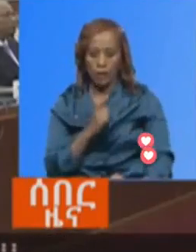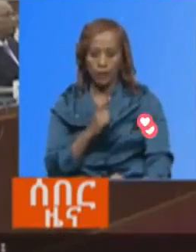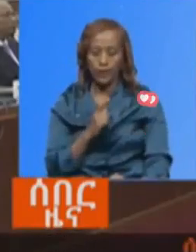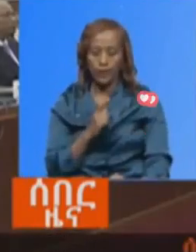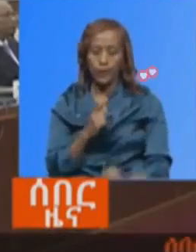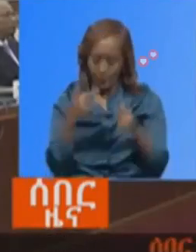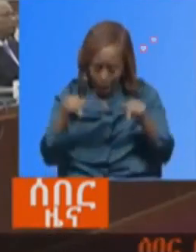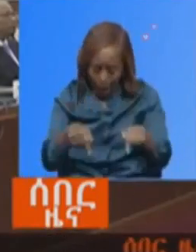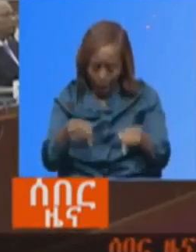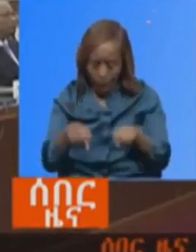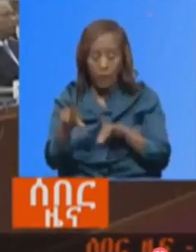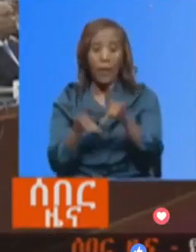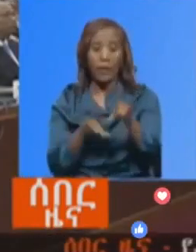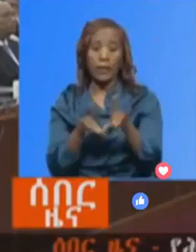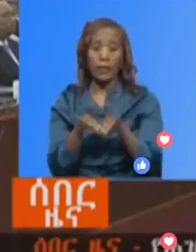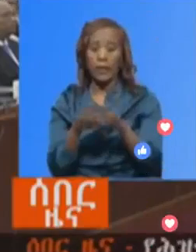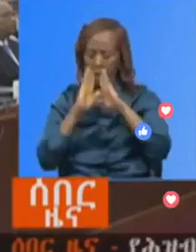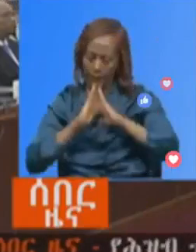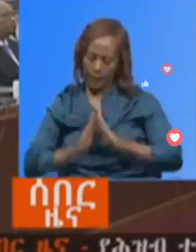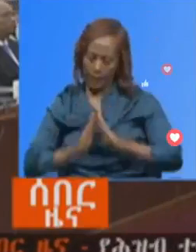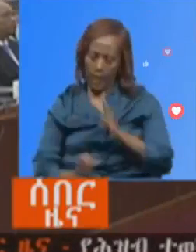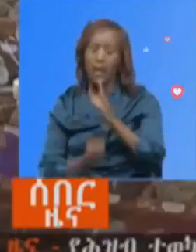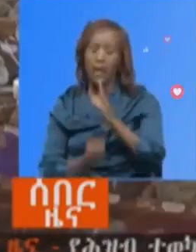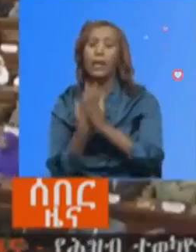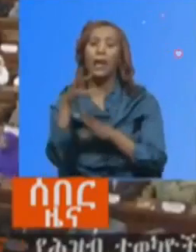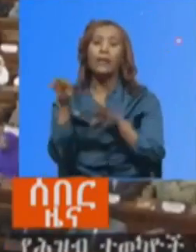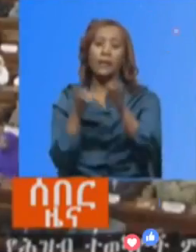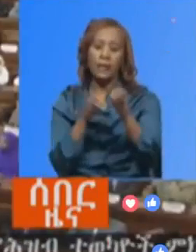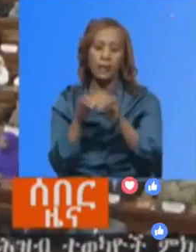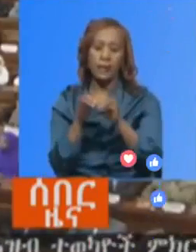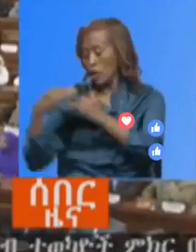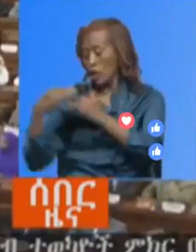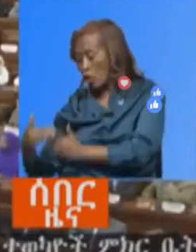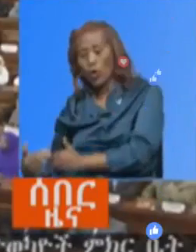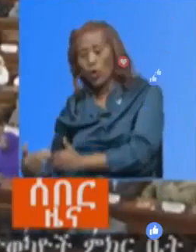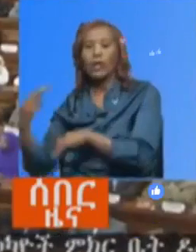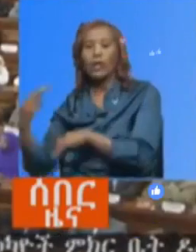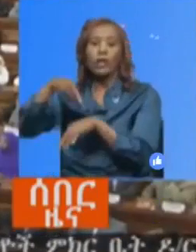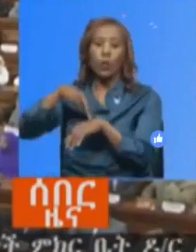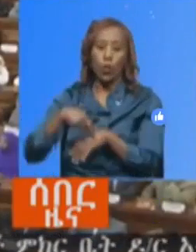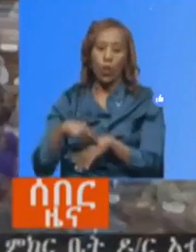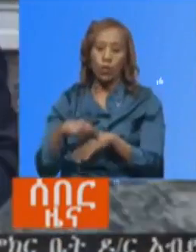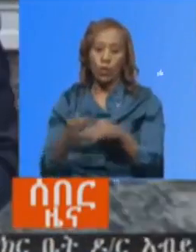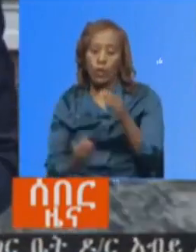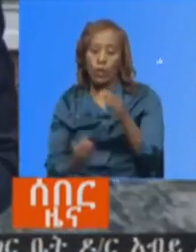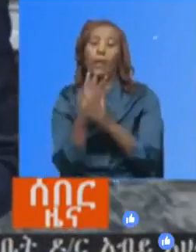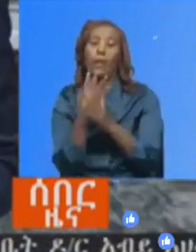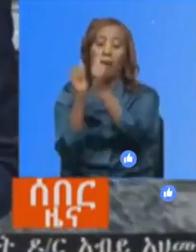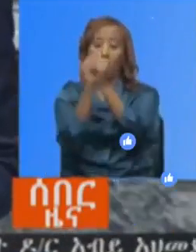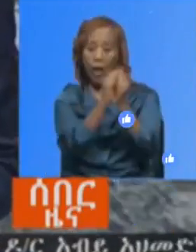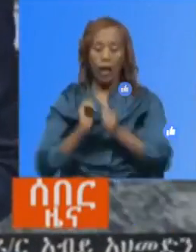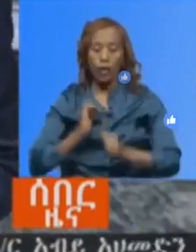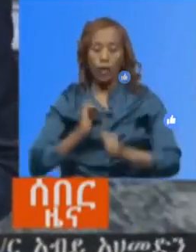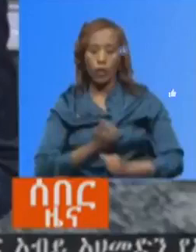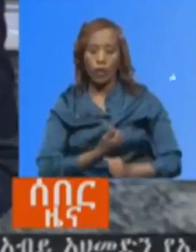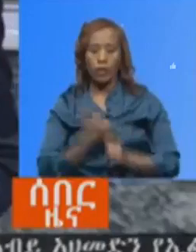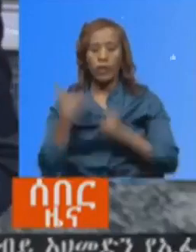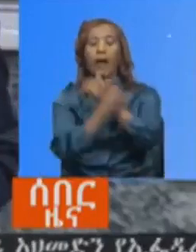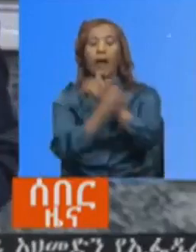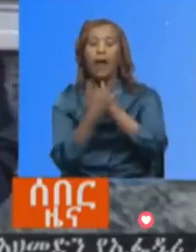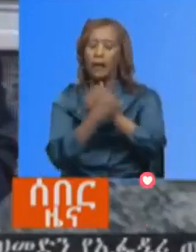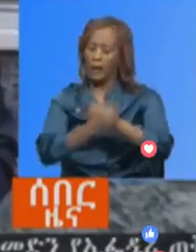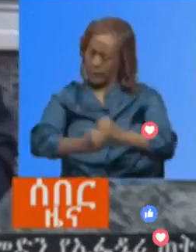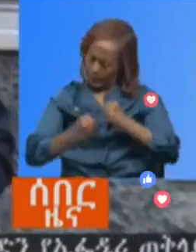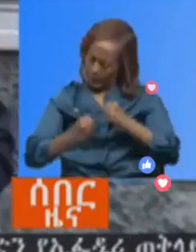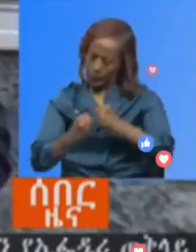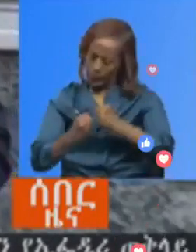እስከ ዛሬ ባደረግነው የሰላምና የልማት እንቅስቃሴ ከጎናችን የቆማችሁ የልማት አጋሮቻችን የሀገራችን ጥብቅ